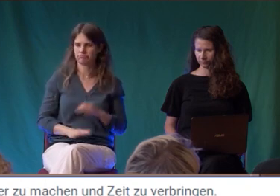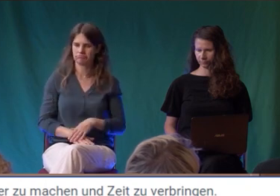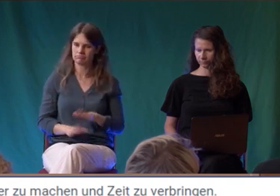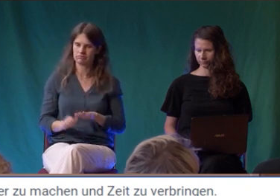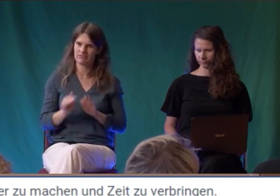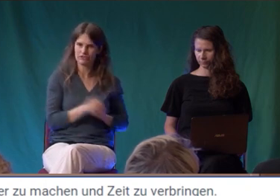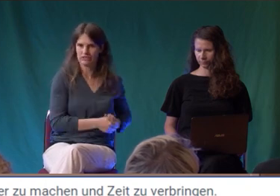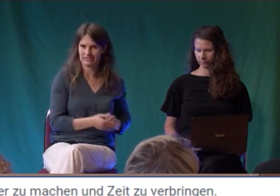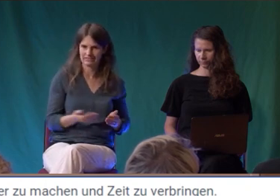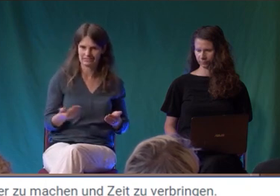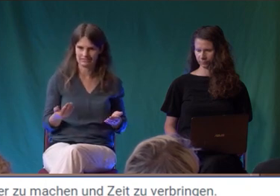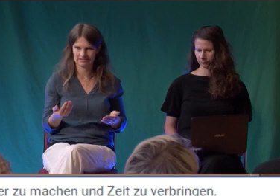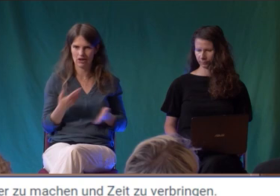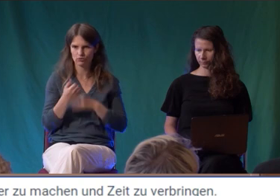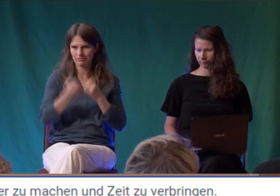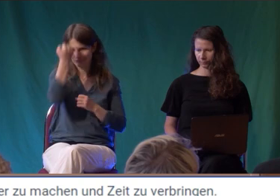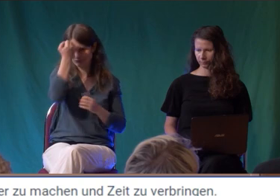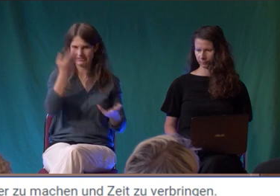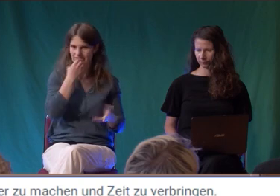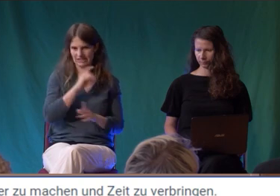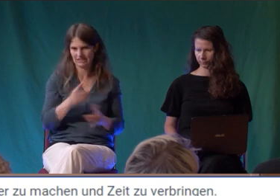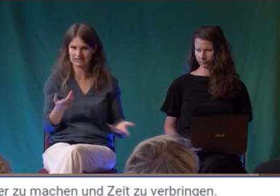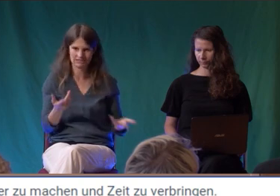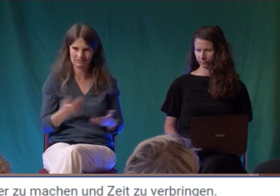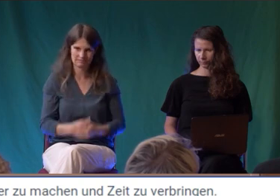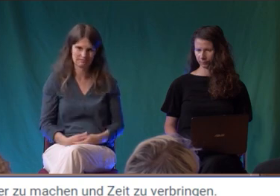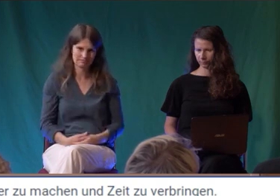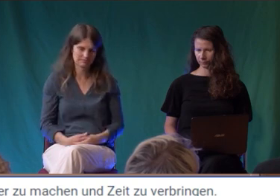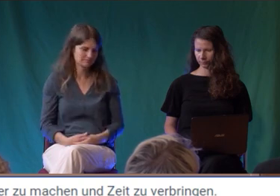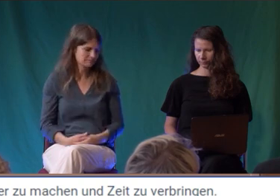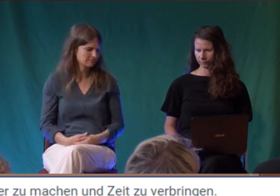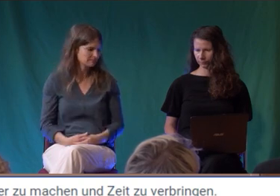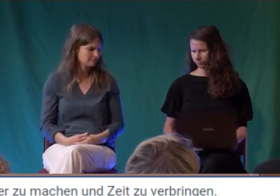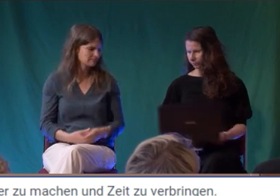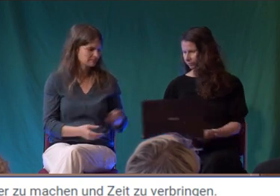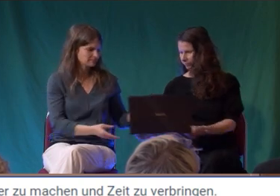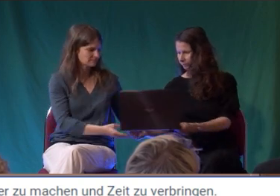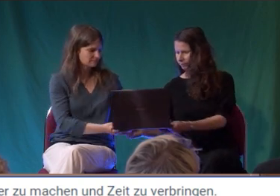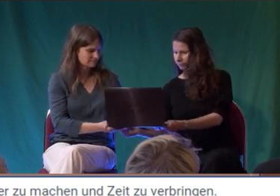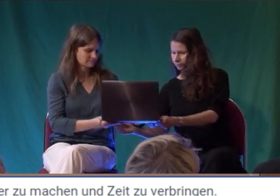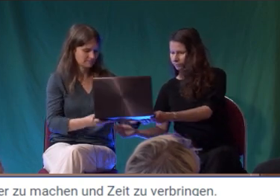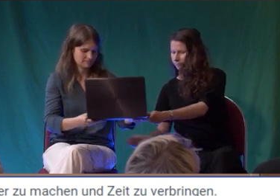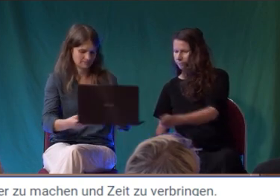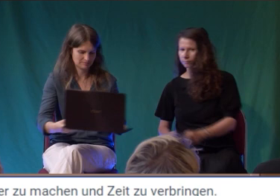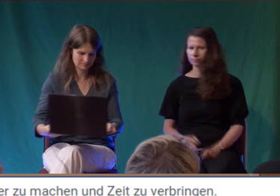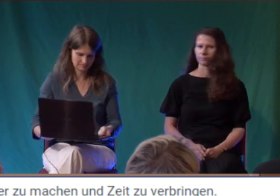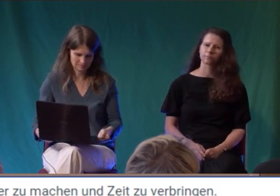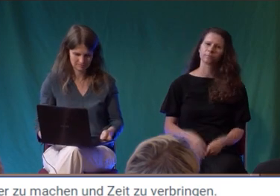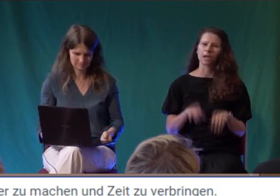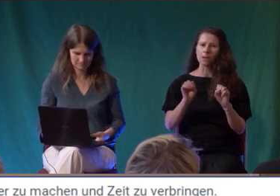wo es ein sogenanntes Stigma sein kann also wo man wo man diskriminiert werden kann oder wo es am unangenehm ist wenn das jemand